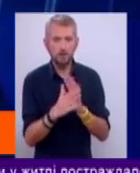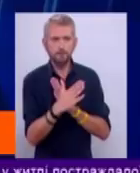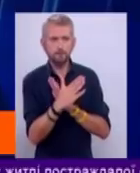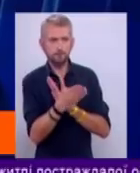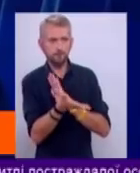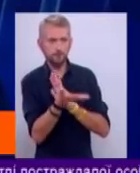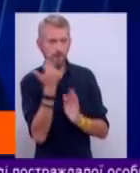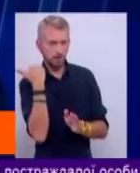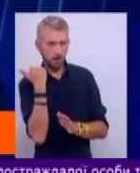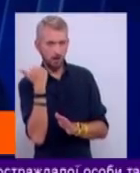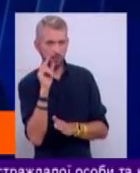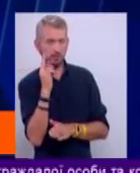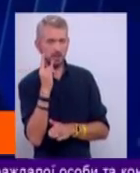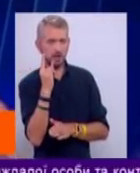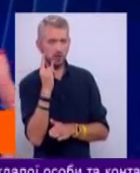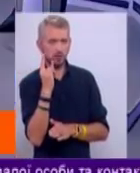дитину